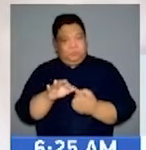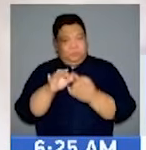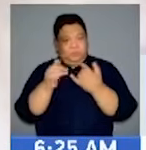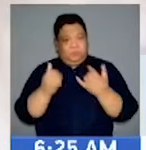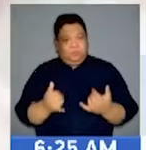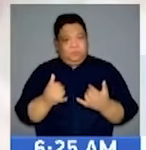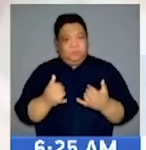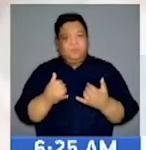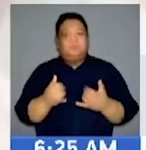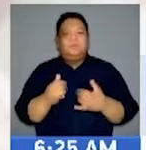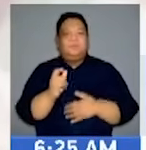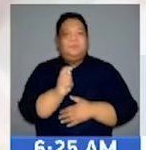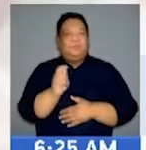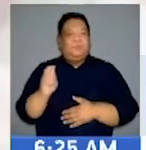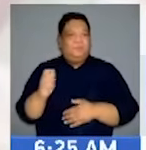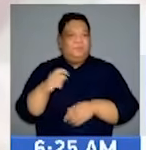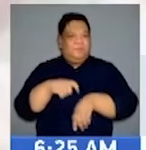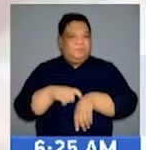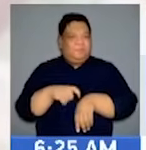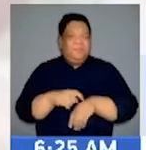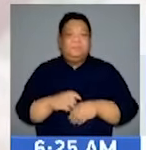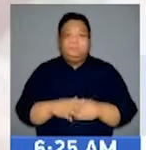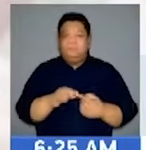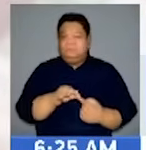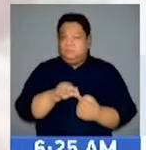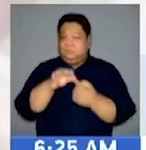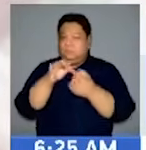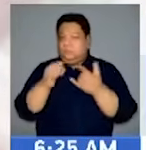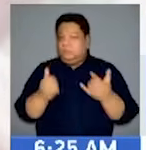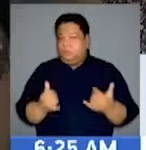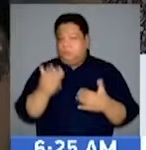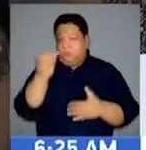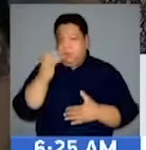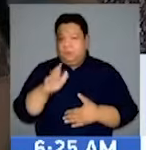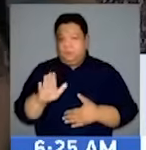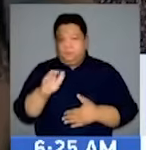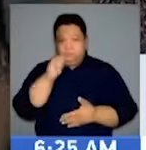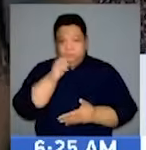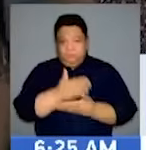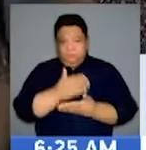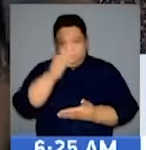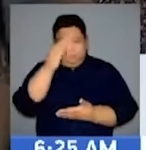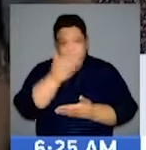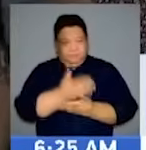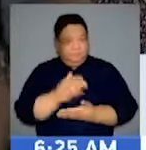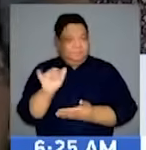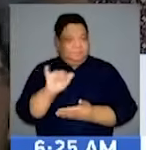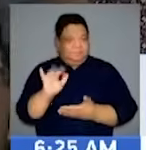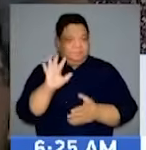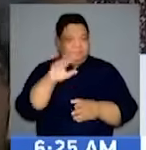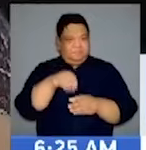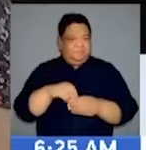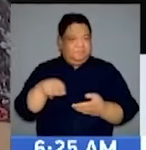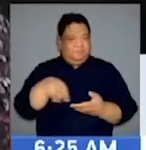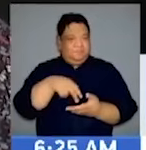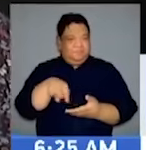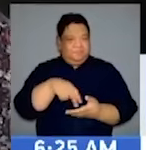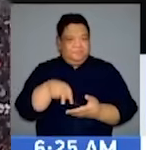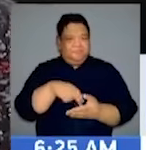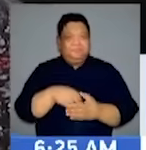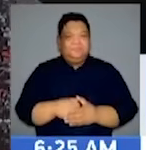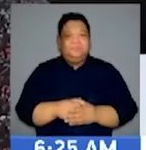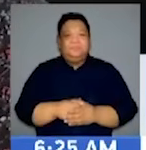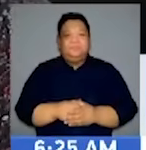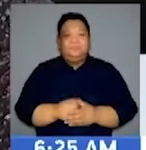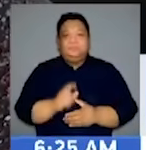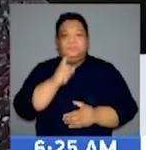Mas special din daw ito ngayon dahil maging sina Zia at Sixto ay nakikisabay na rin sa dance moves. Sunod-sunod ang showbiz ganap ni Marian ngayon.